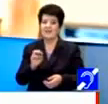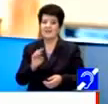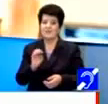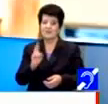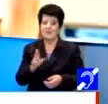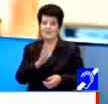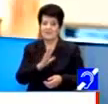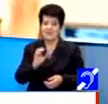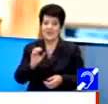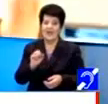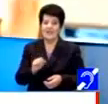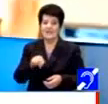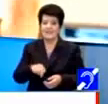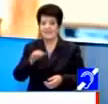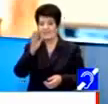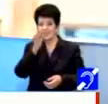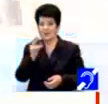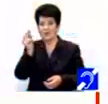liceului Vasile Alexandri din Chișinău.